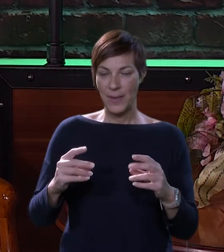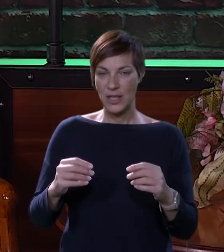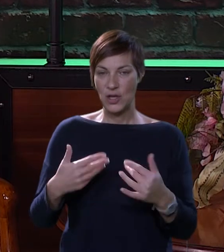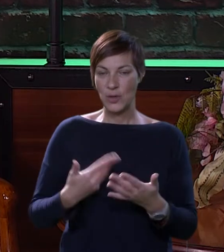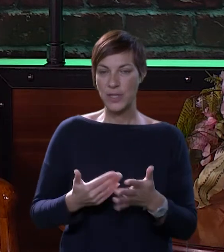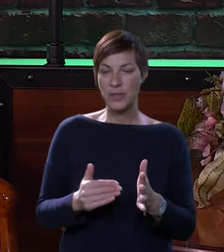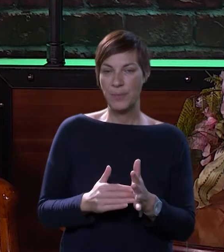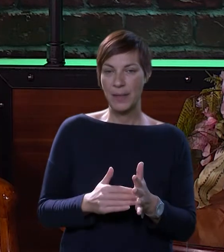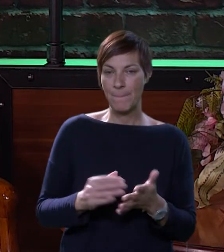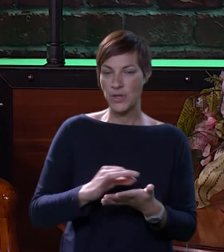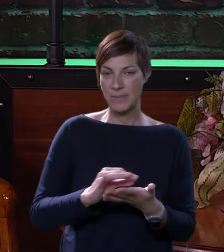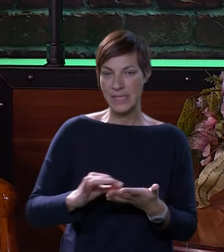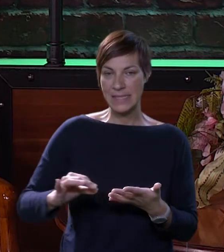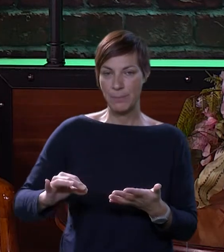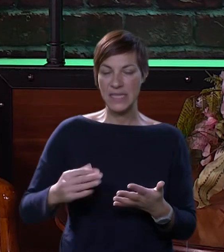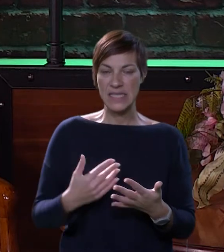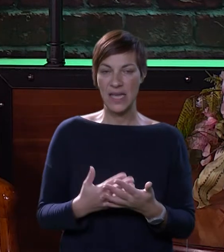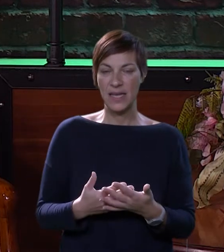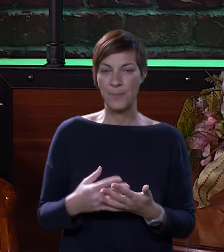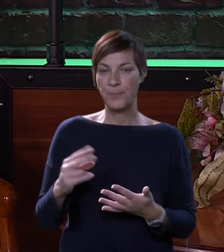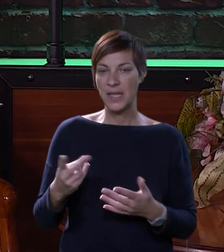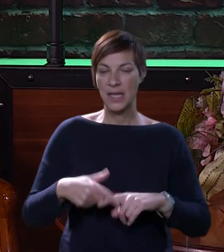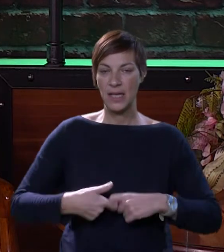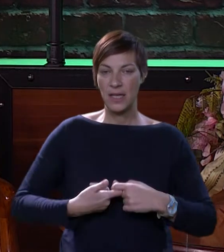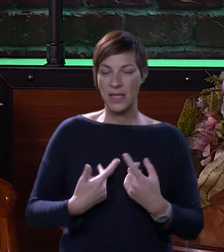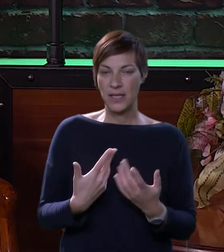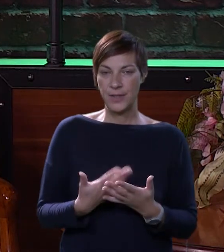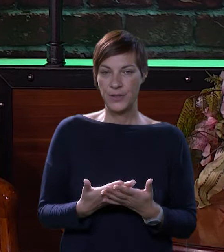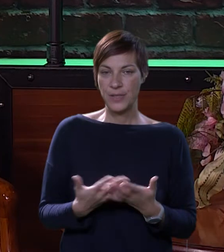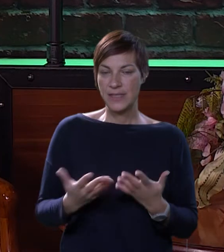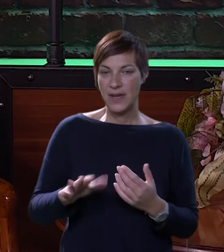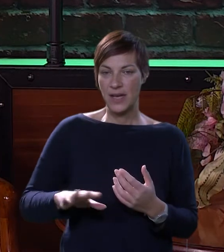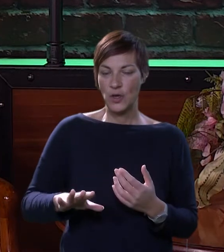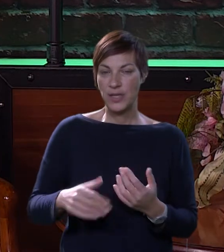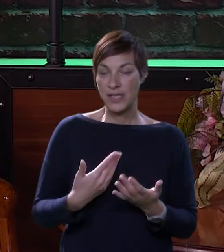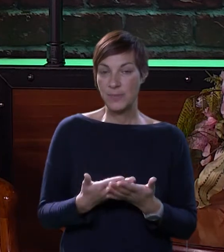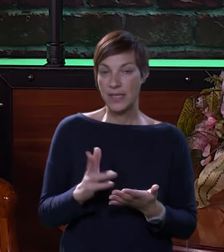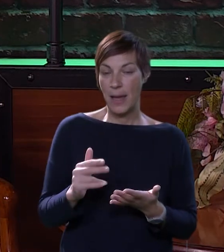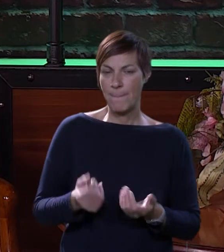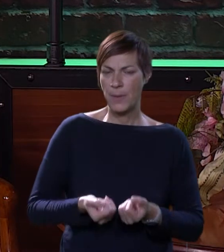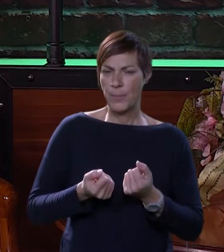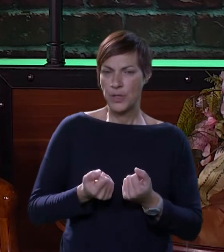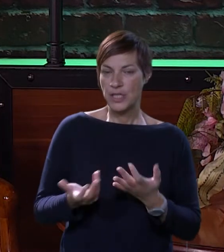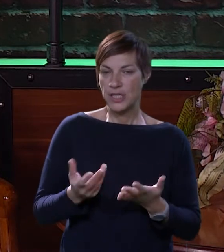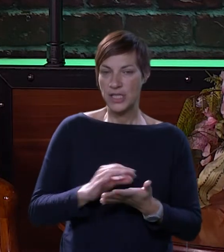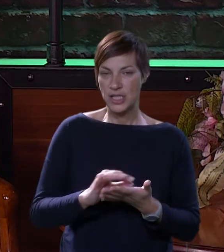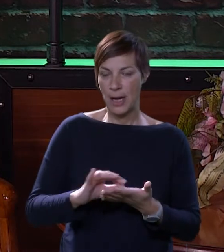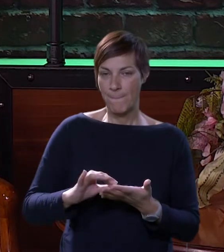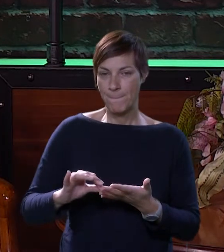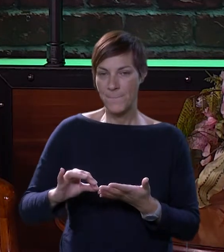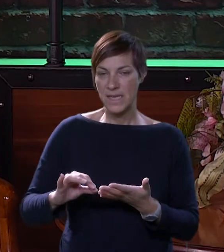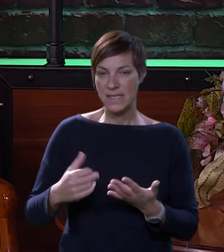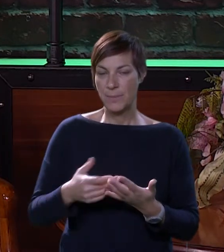koja će mu biti potrebna za to pisanje. Druga je stvar, ako dijete se ispostavi da ima poteškoća što se tiče pisanja,